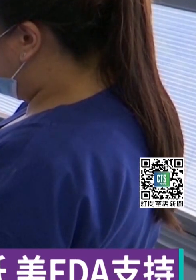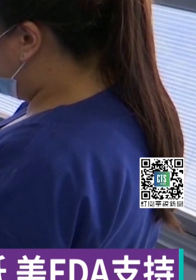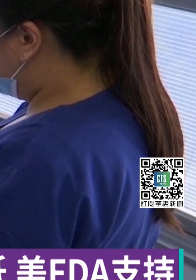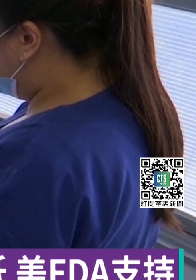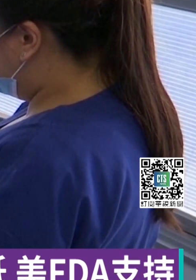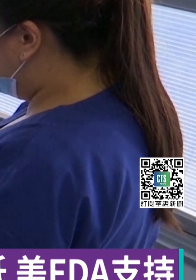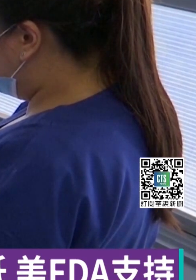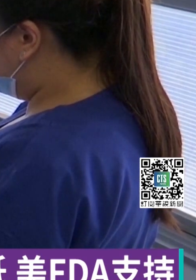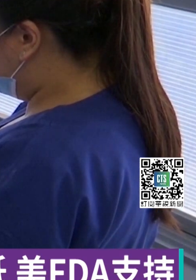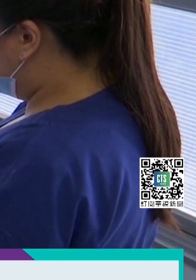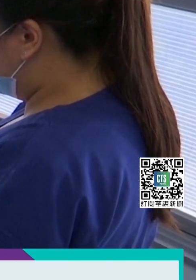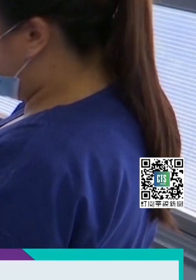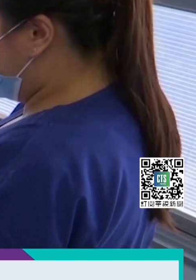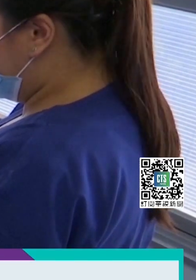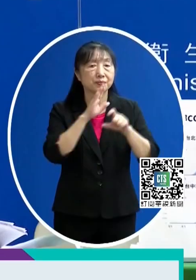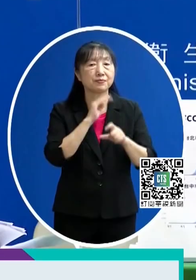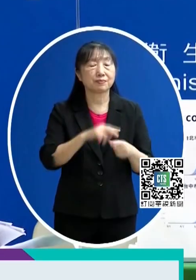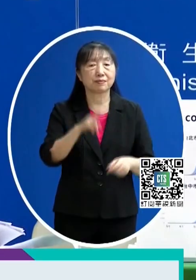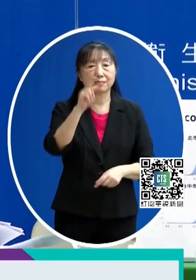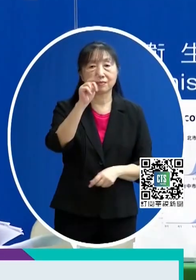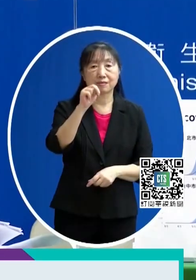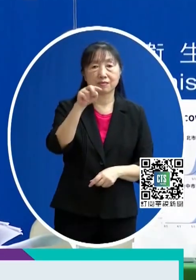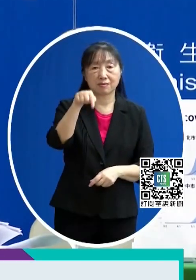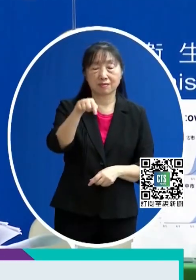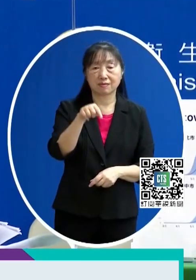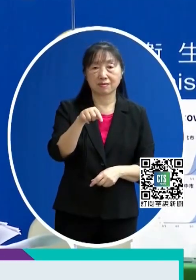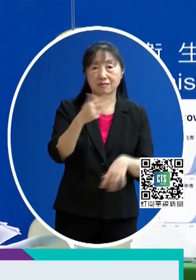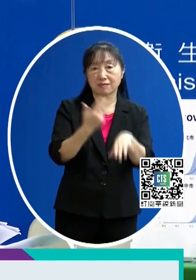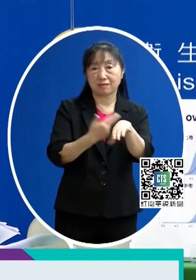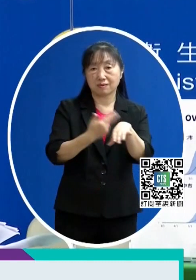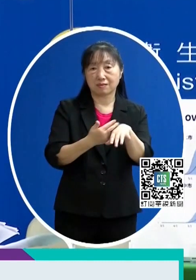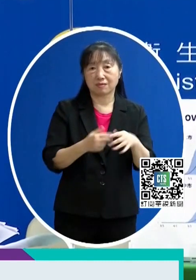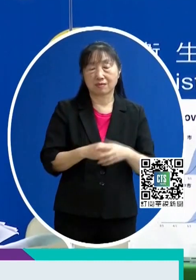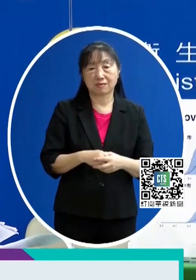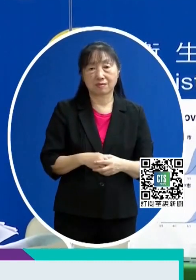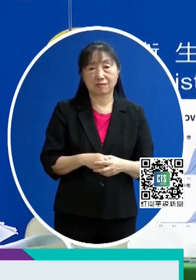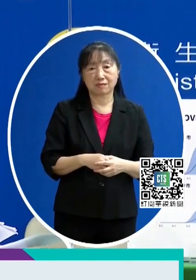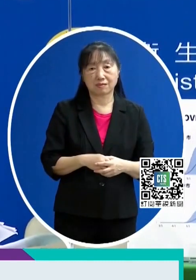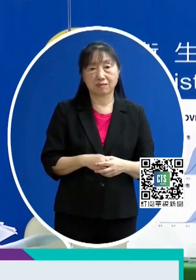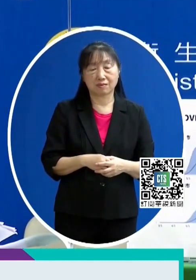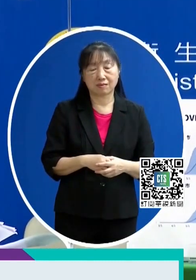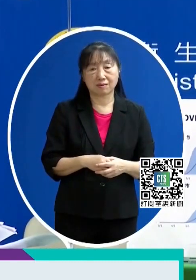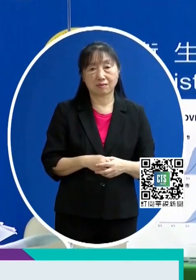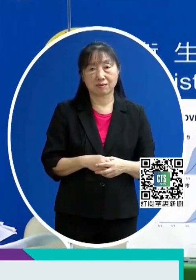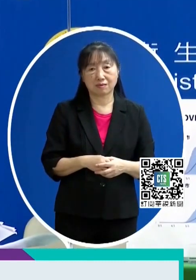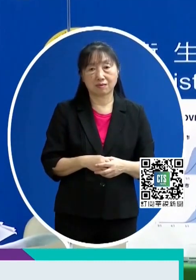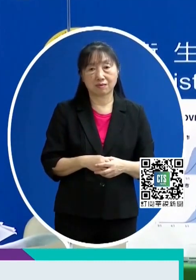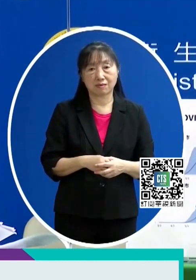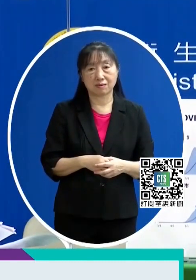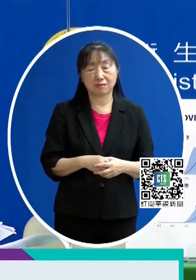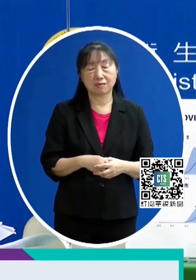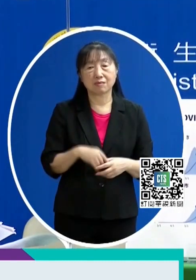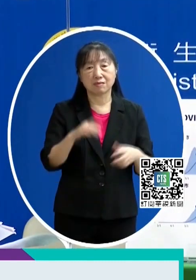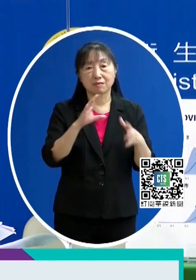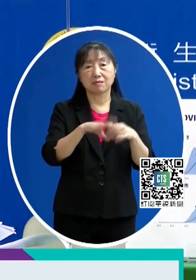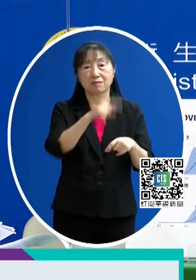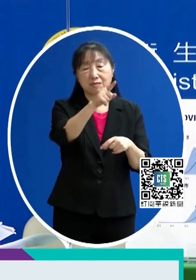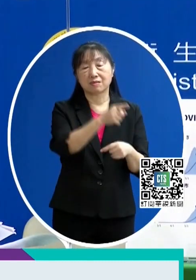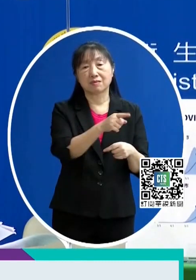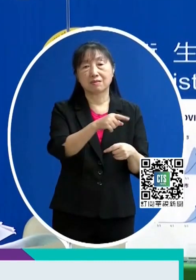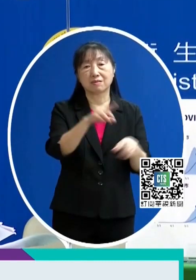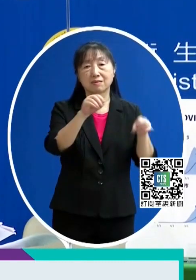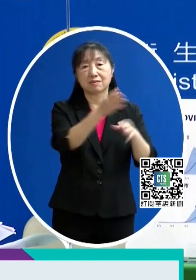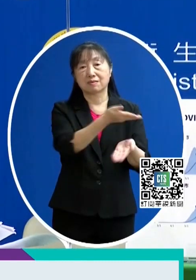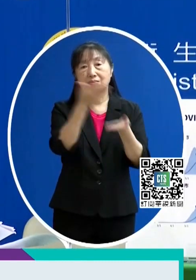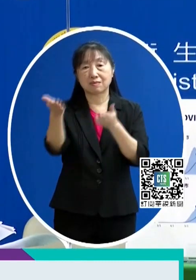台湾呢？ 目前 Novavax 的它的技术文件已经有寄到我们食品药物管理署了，食品药物管理署